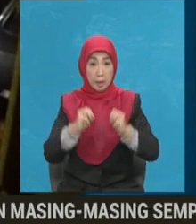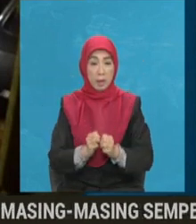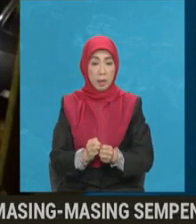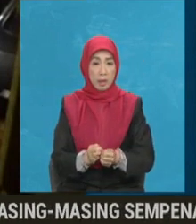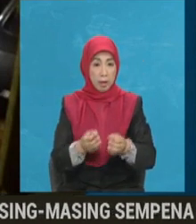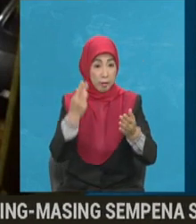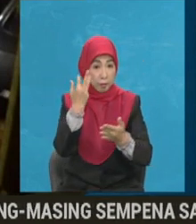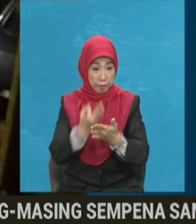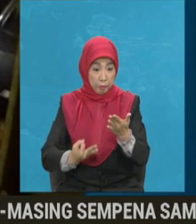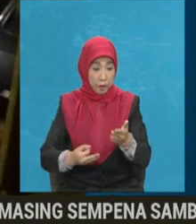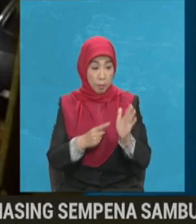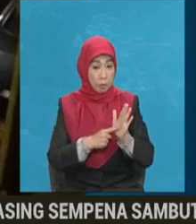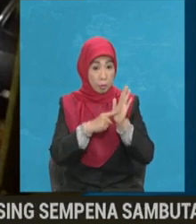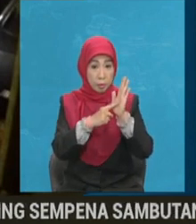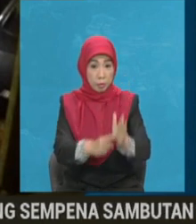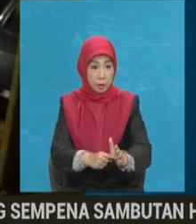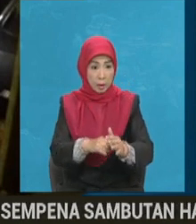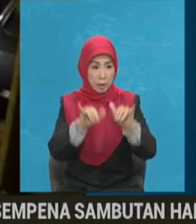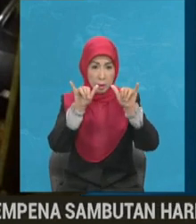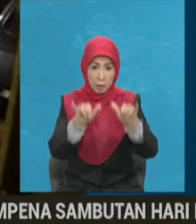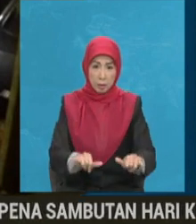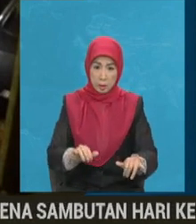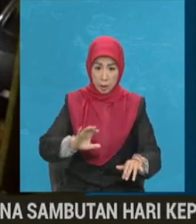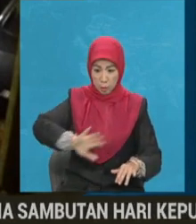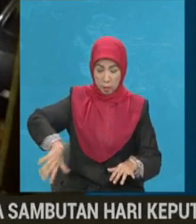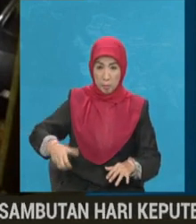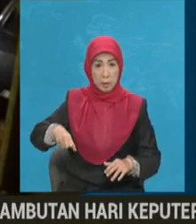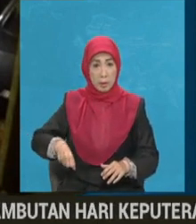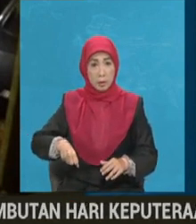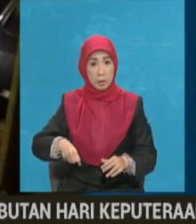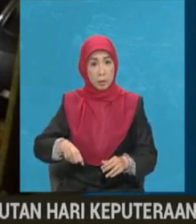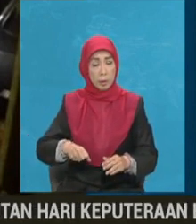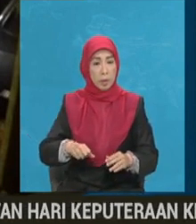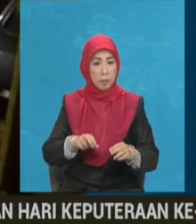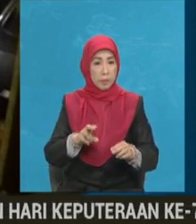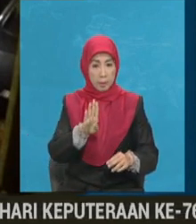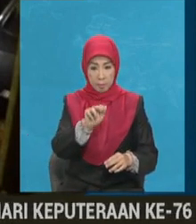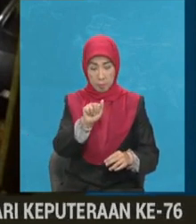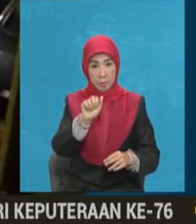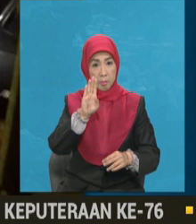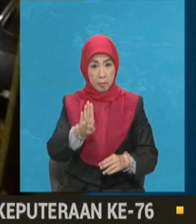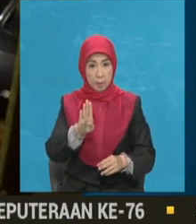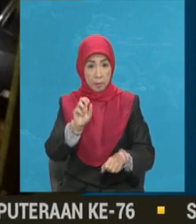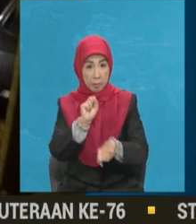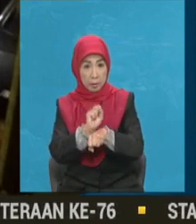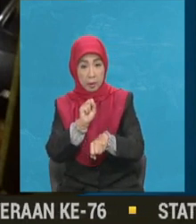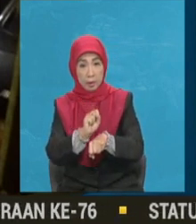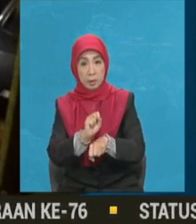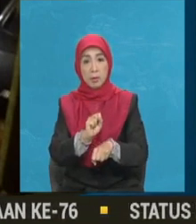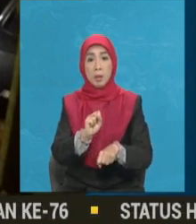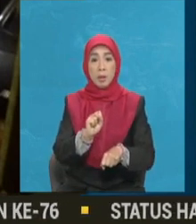tepat tinggal dari jabatan Borough bagi pekerja warga negara asing di bab 86 perintah pekerjaan